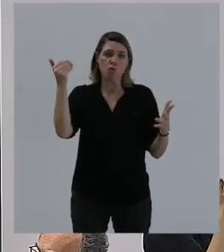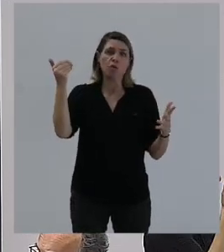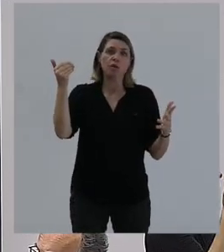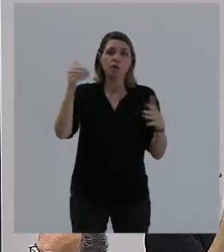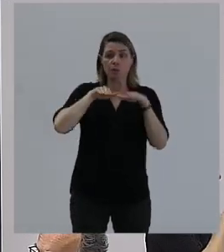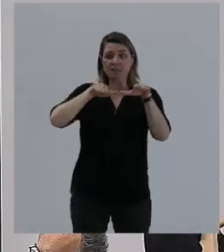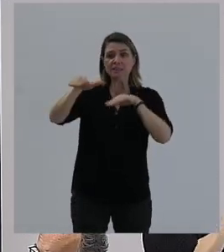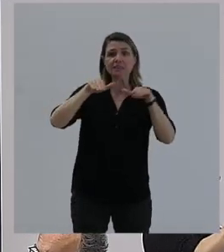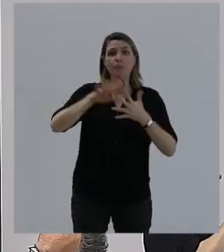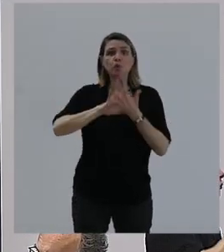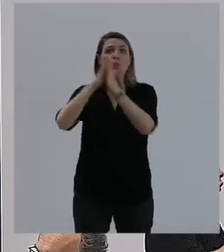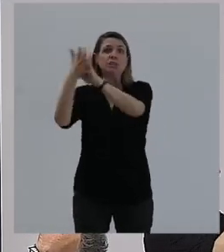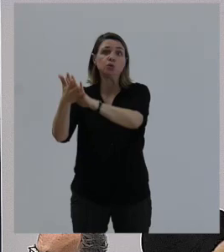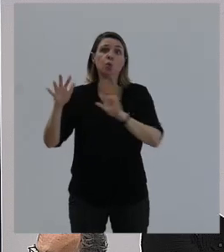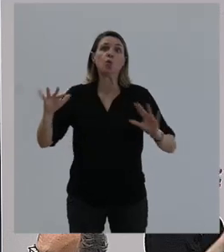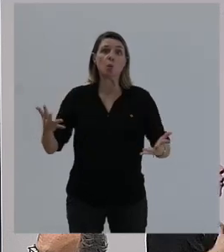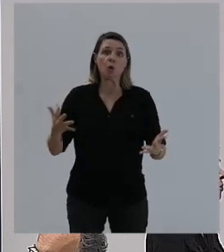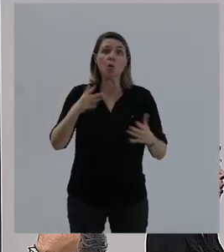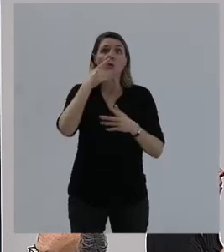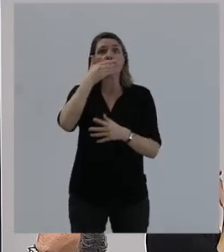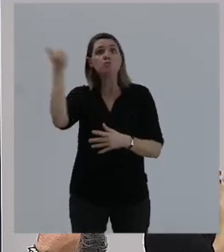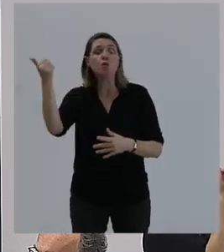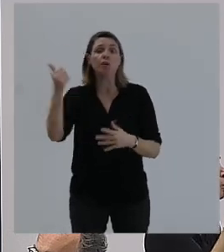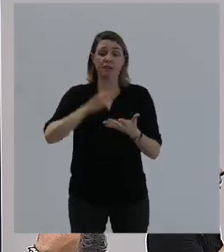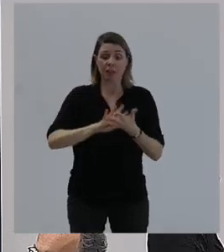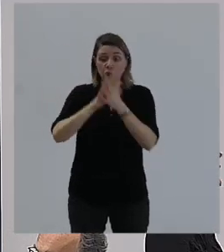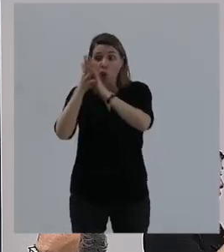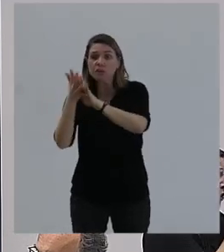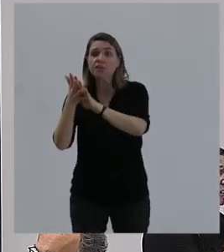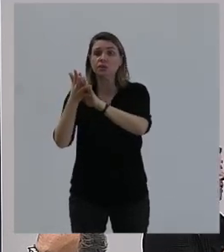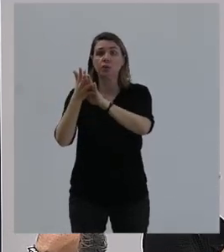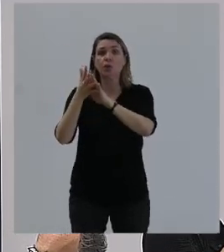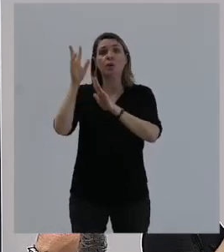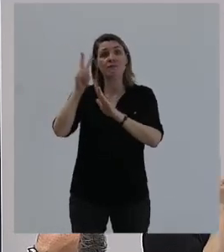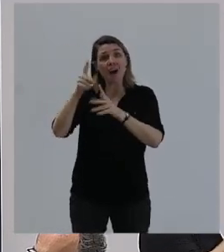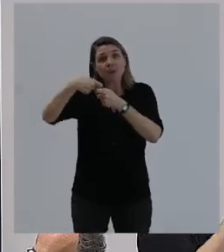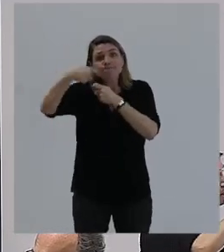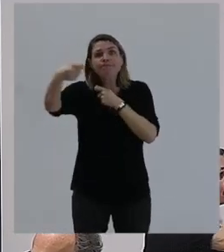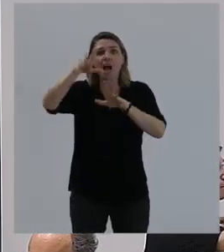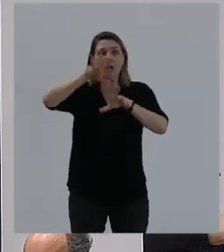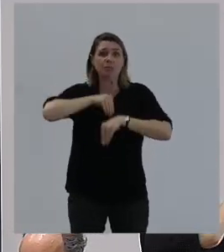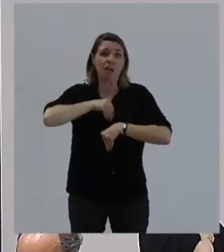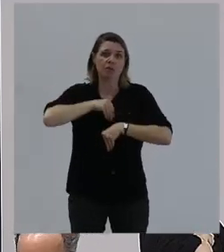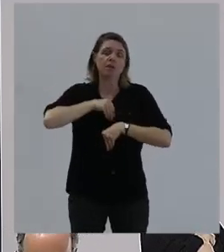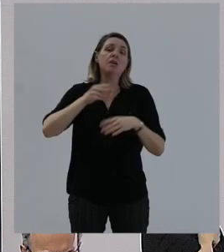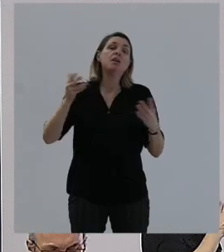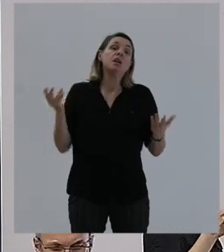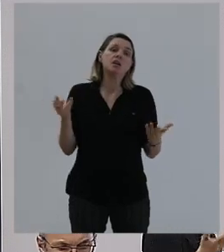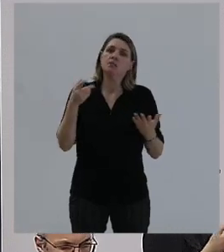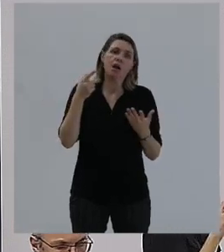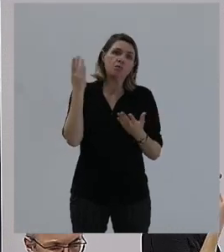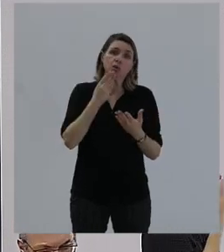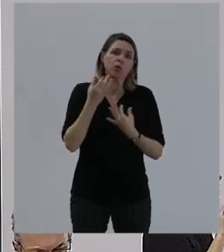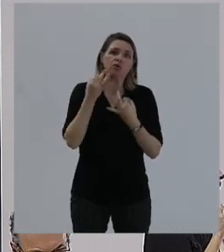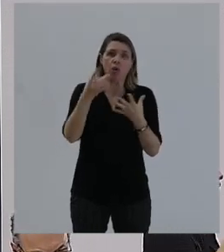apporter au système de transition ? C'est-à-dire faire une transition qui soit vraiment acceptable et durable. Et ça, il faut quand même un petit peu de